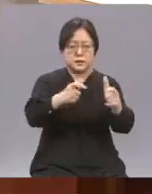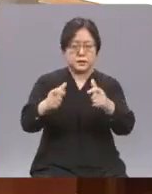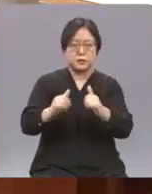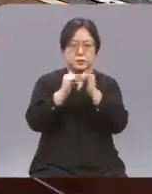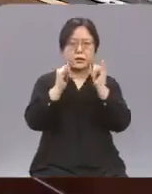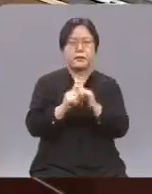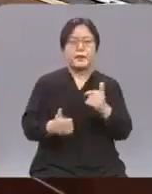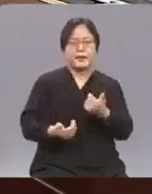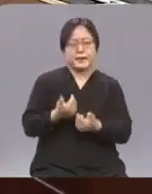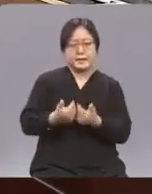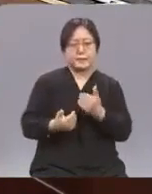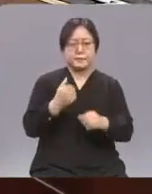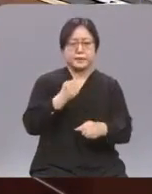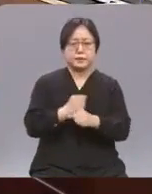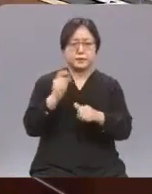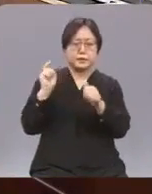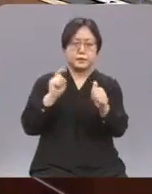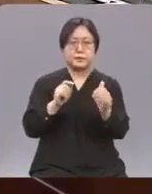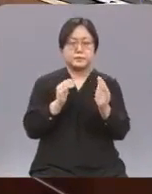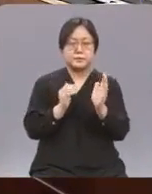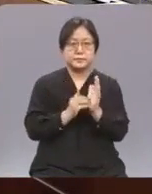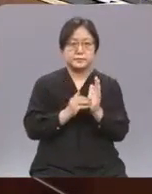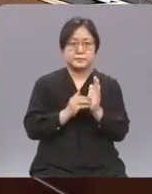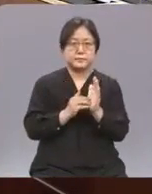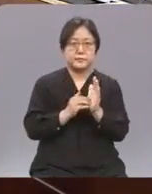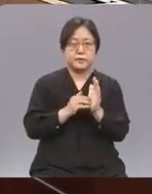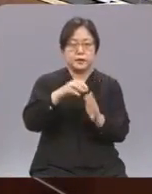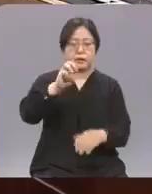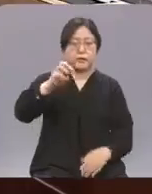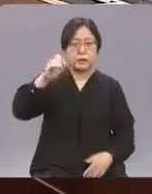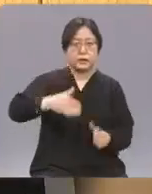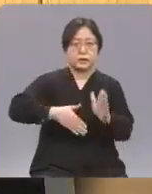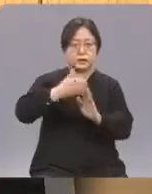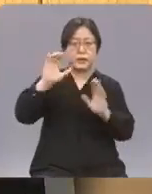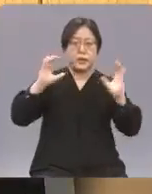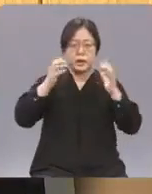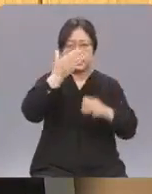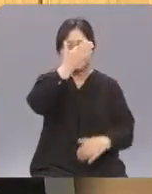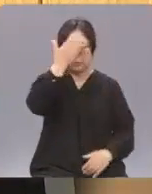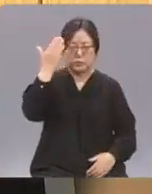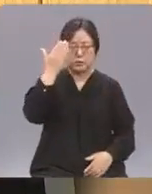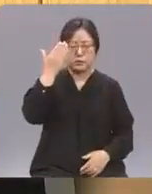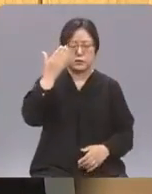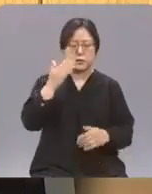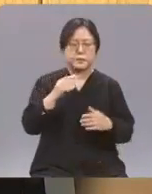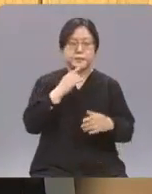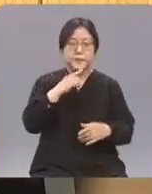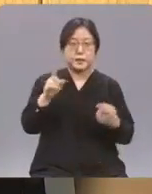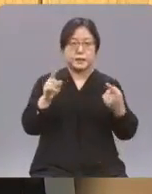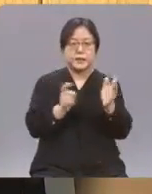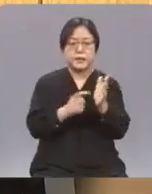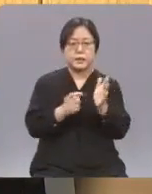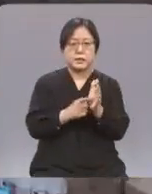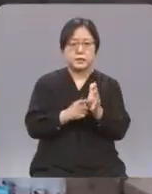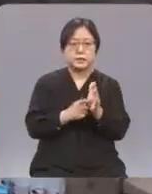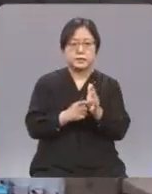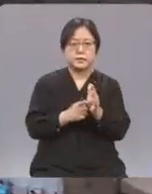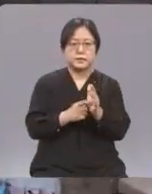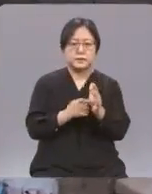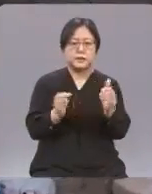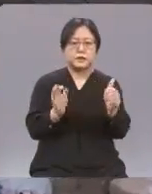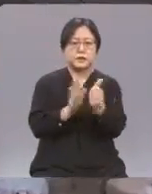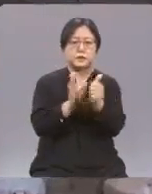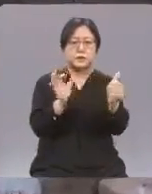지역사회 갈등을 초래했다고 지적했습니다. 앞서 광양시가 아동과 청소년에게만 긴급